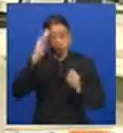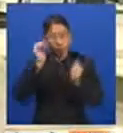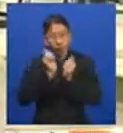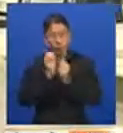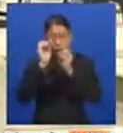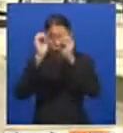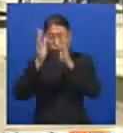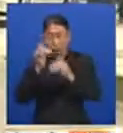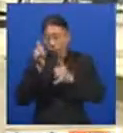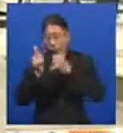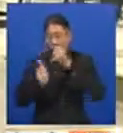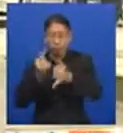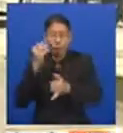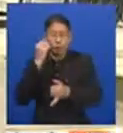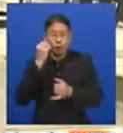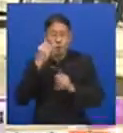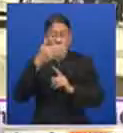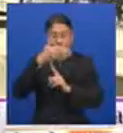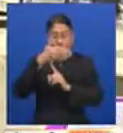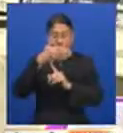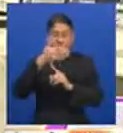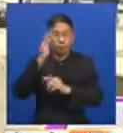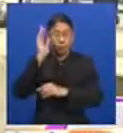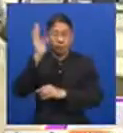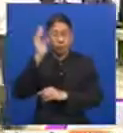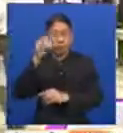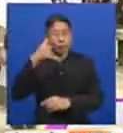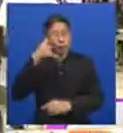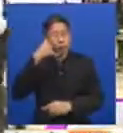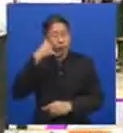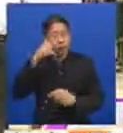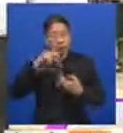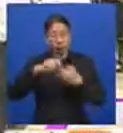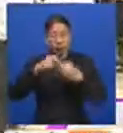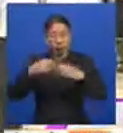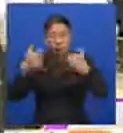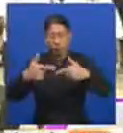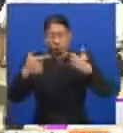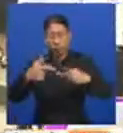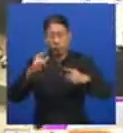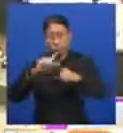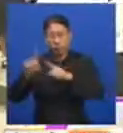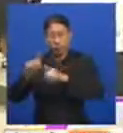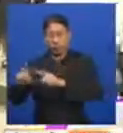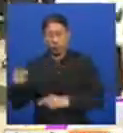ที่เยี่ยมบ้านของนักเรียนทำป้ายประชาสัมพันธ์เบอร์โทรศัพท์แจ้งเหตุทะเลาะวิวาทในจุดเสี่ยงต่างๆค่ะ